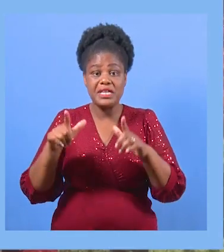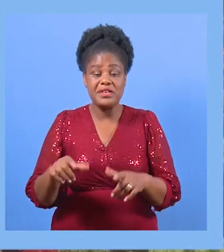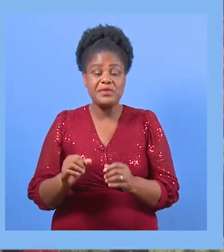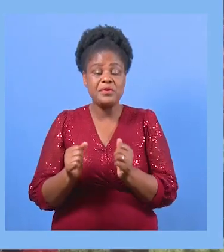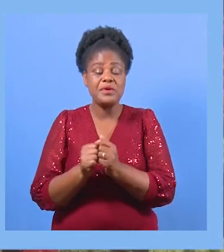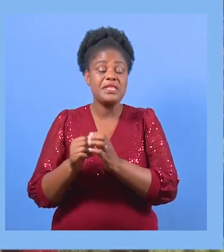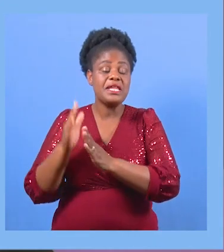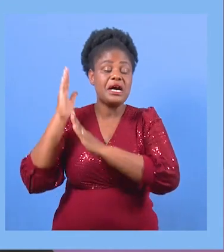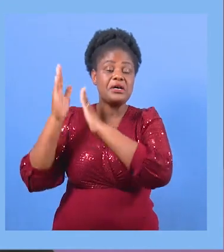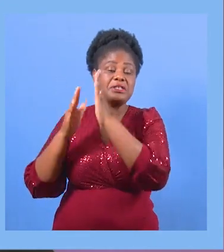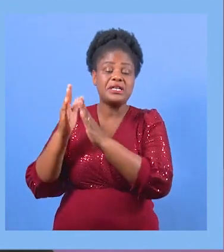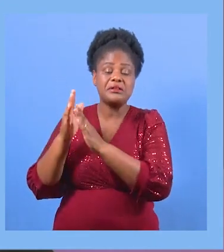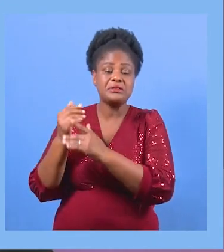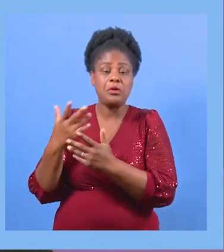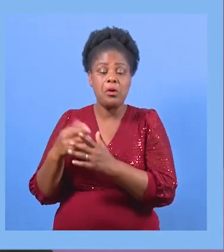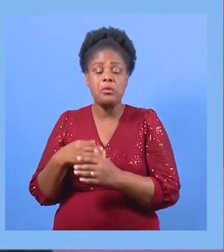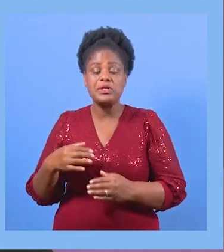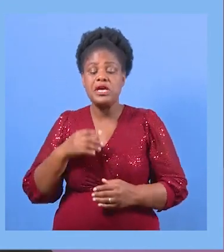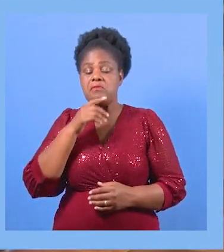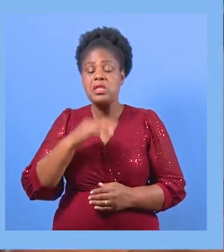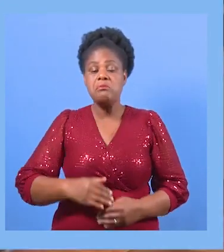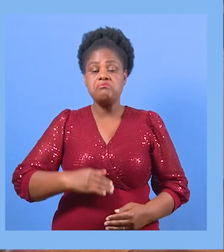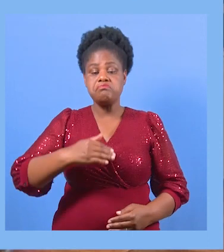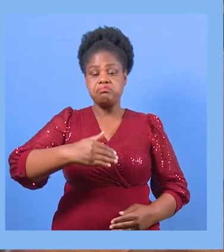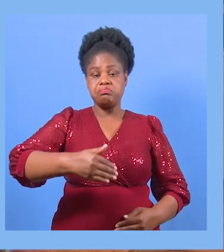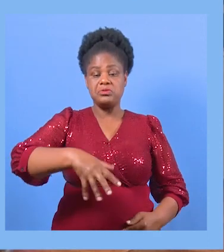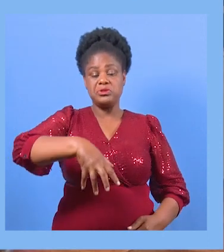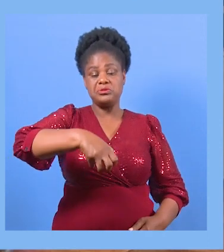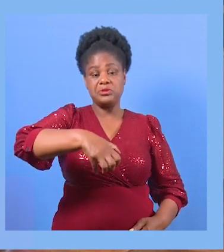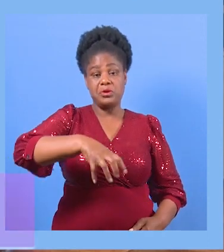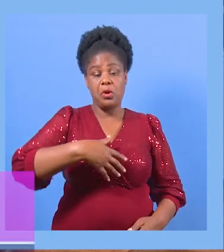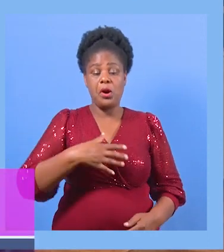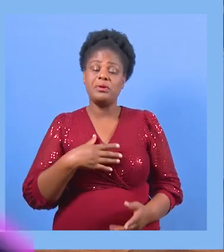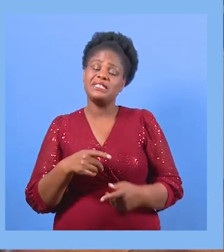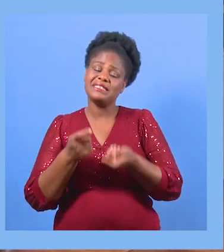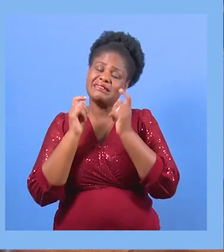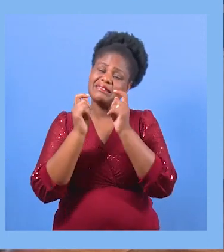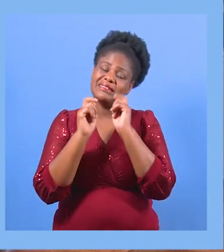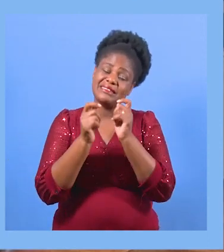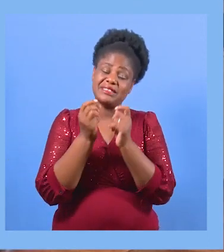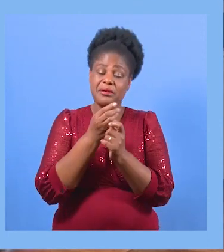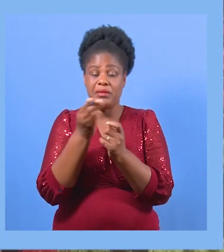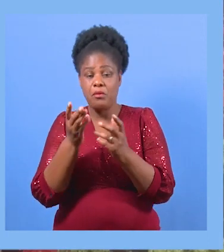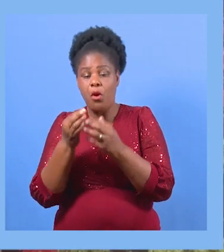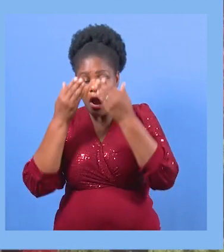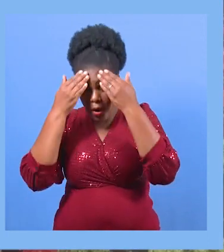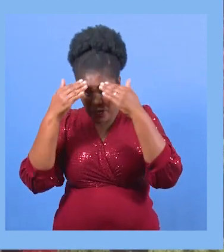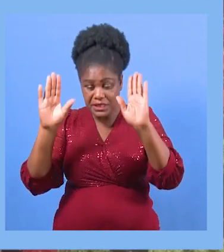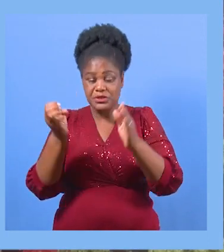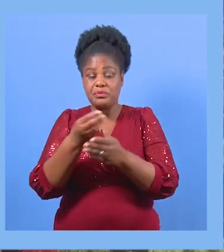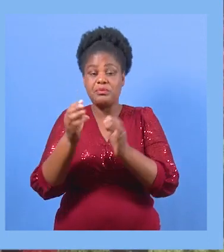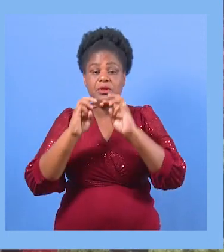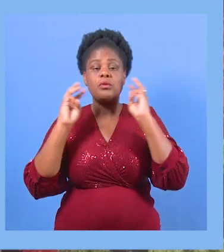imimi mugere nepwere. Tiri kupa dzidziso munyika yakatipoteredza kuti zvatiri kufambirana nenguva